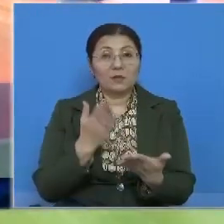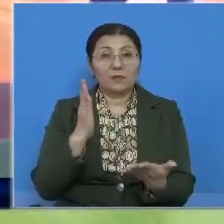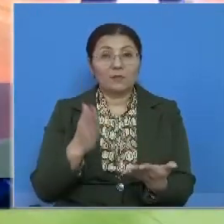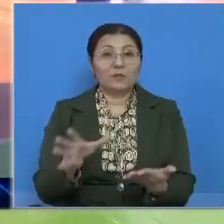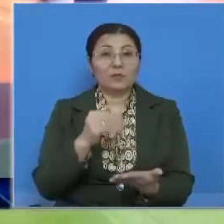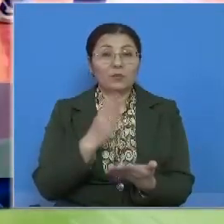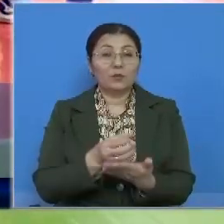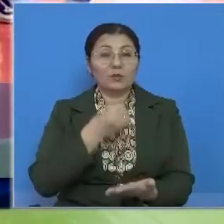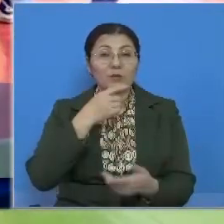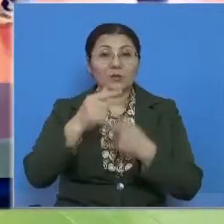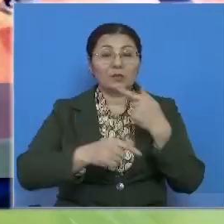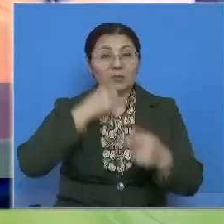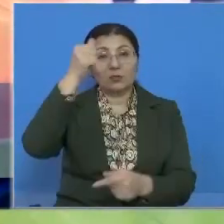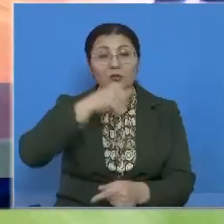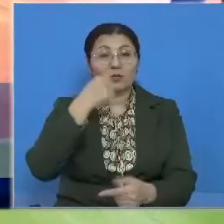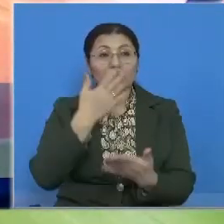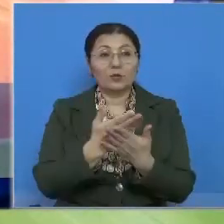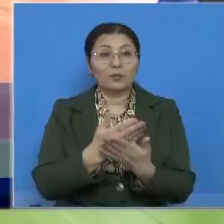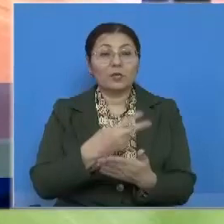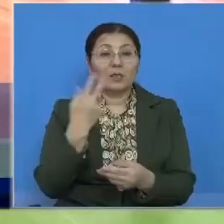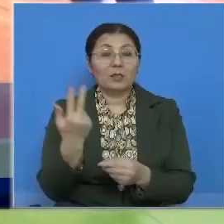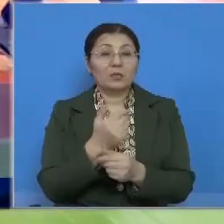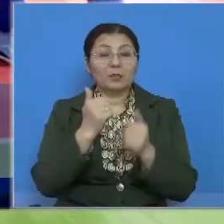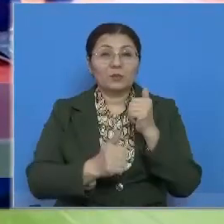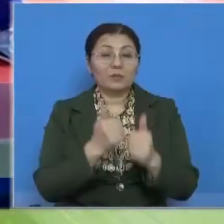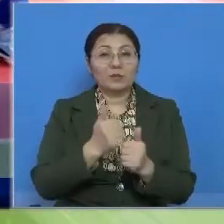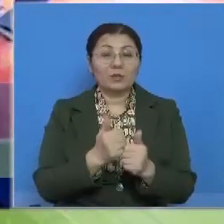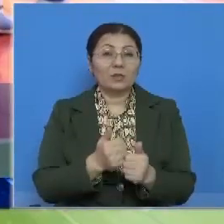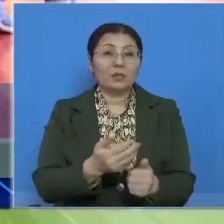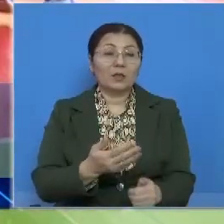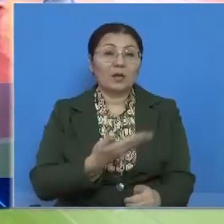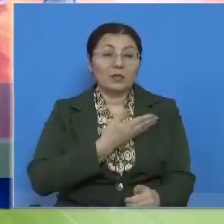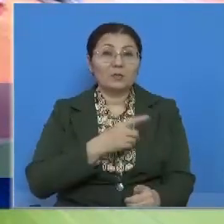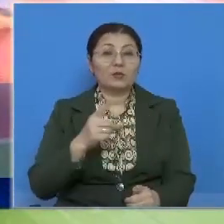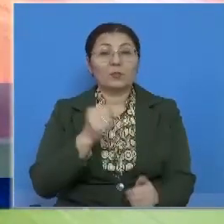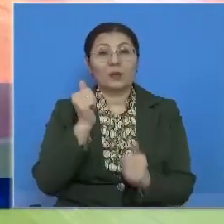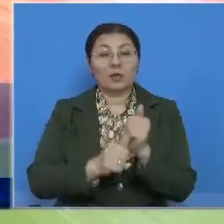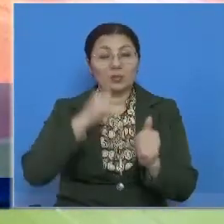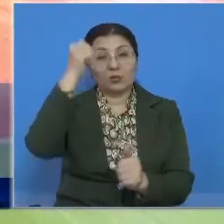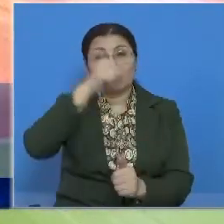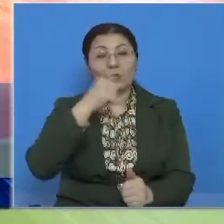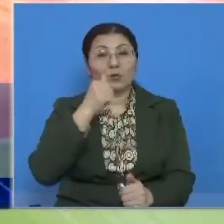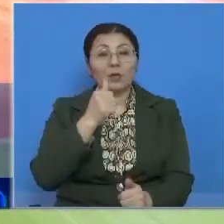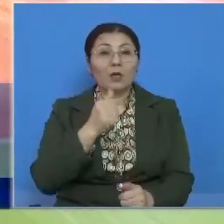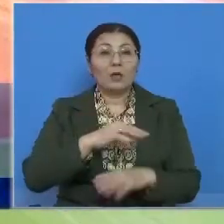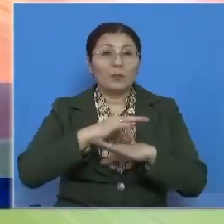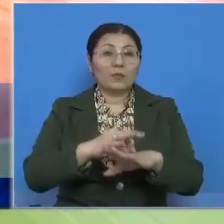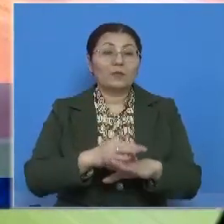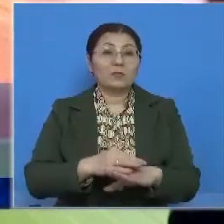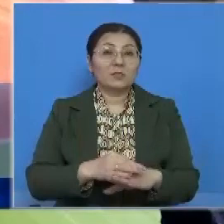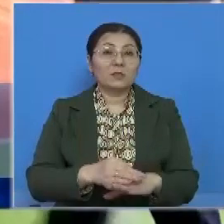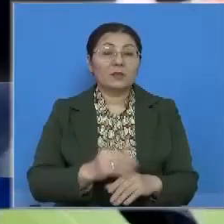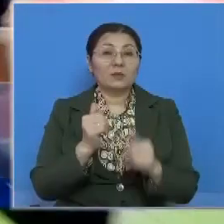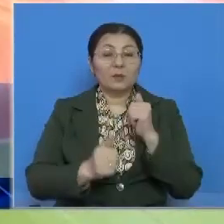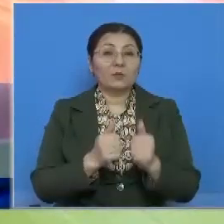на следующий год уже третью спартакиаду. И так ежегодно спартакиада наша будет посвящена Дню независимости